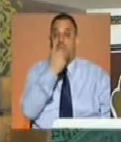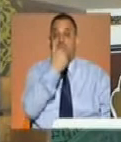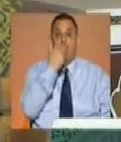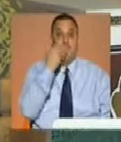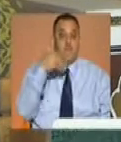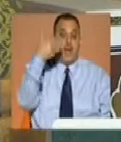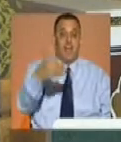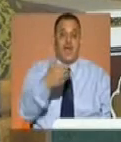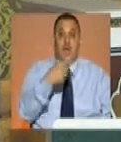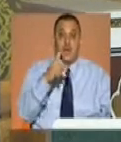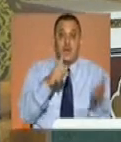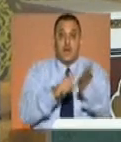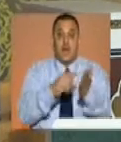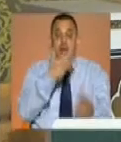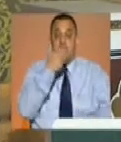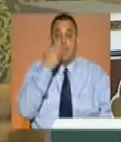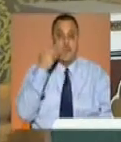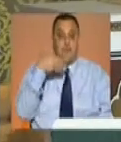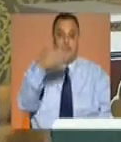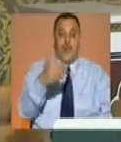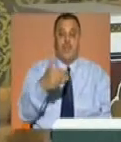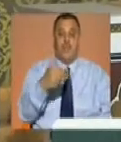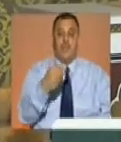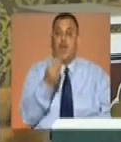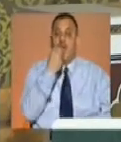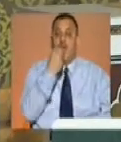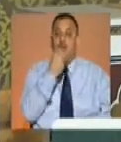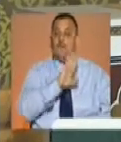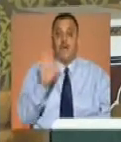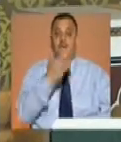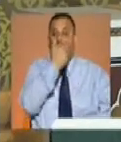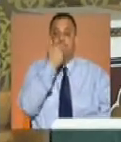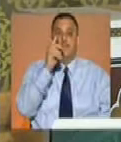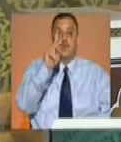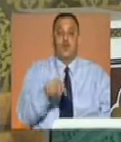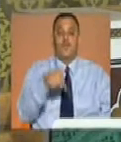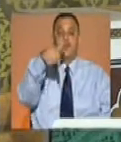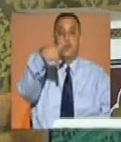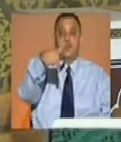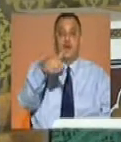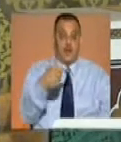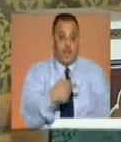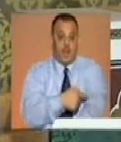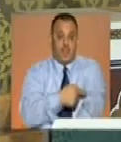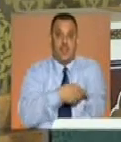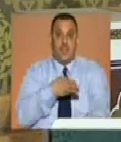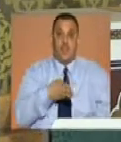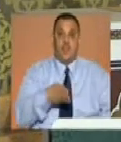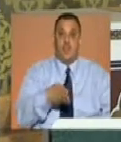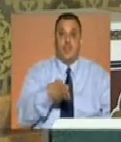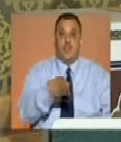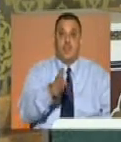بعد رمضان. بعد رمضان. طيب كان عندي يعني ذهبت عند الدكتور فكشفت